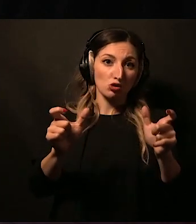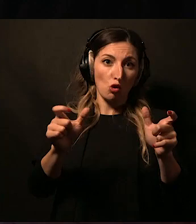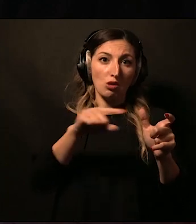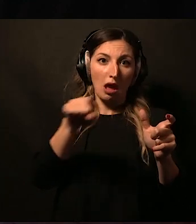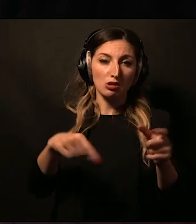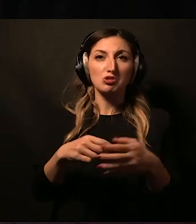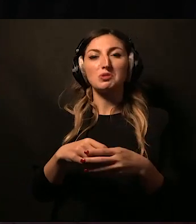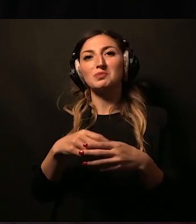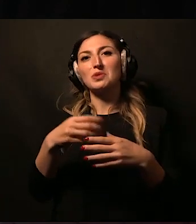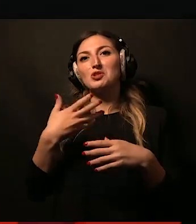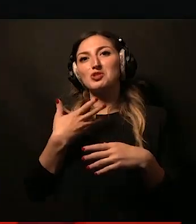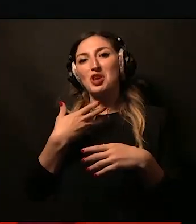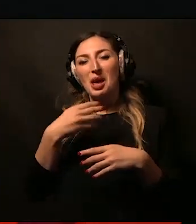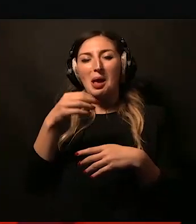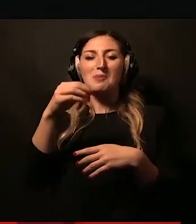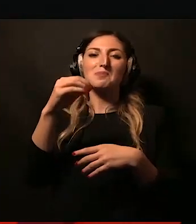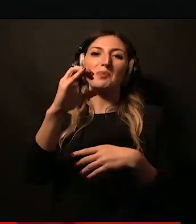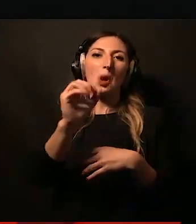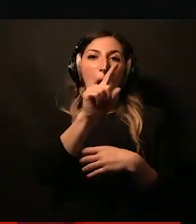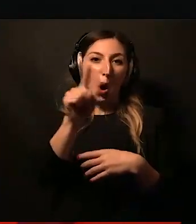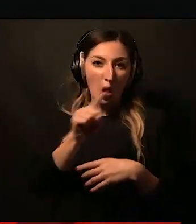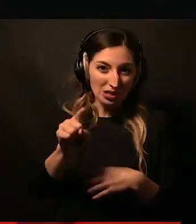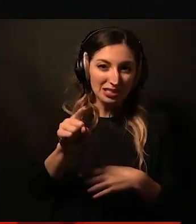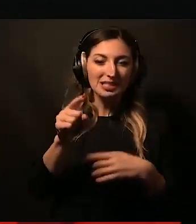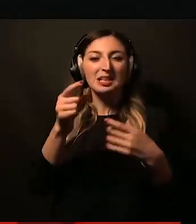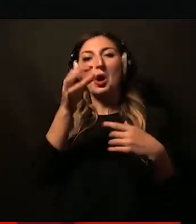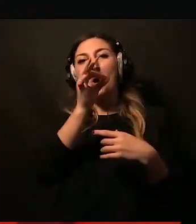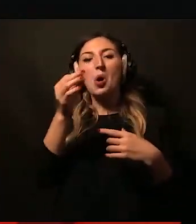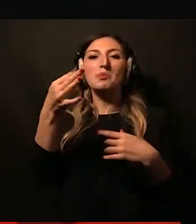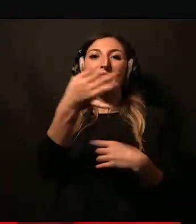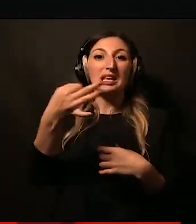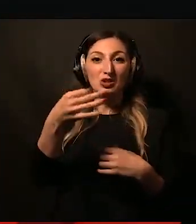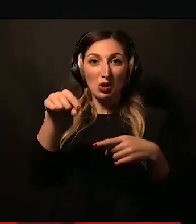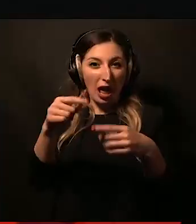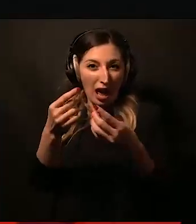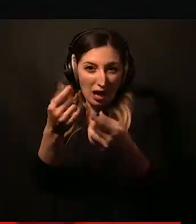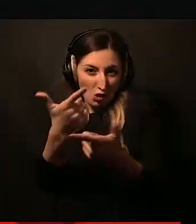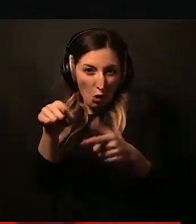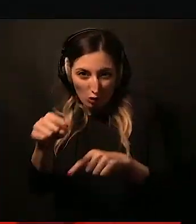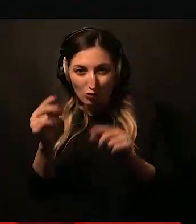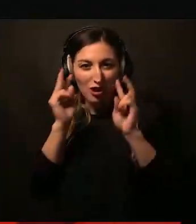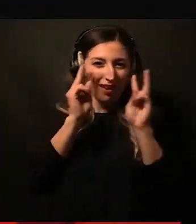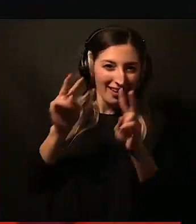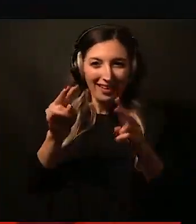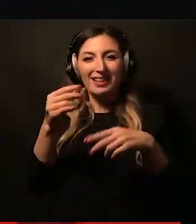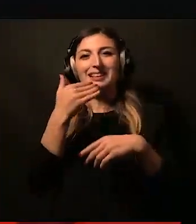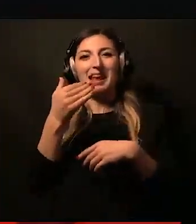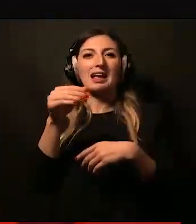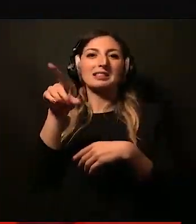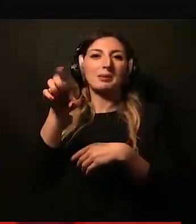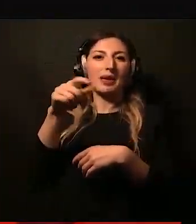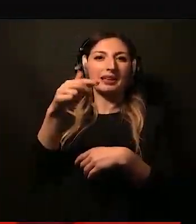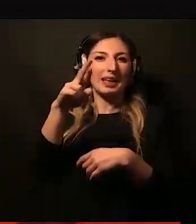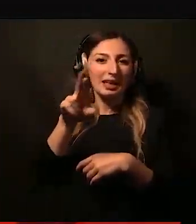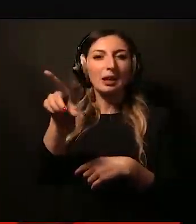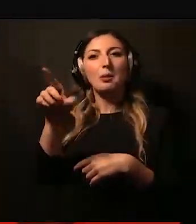odz con Doroty Gale e Toto abbiamo visitato L'isola che non c'è con Peter Pan e abbiamo navigato il Mississipi con Tom